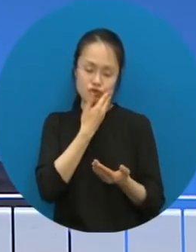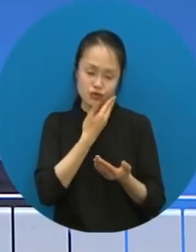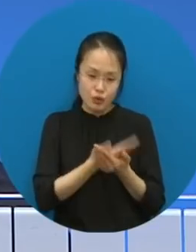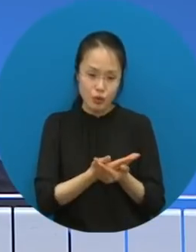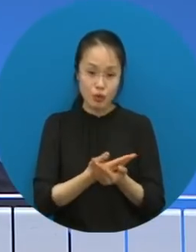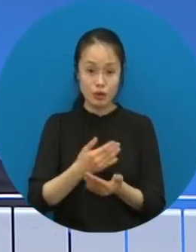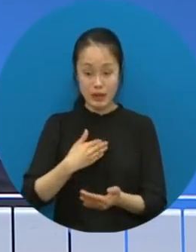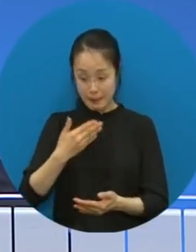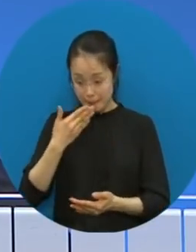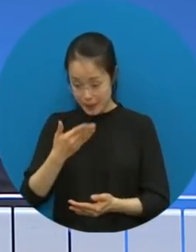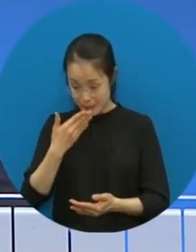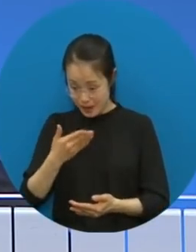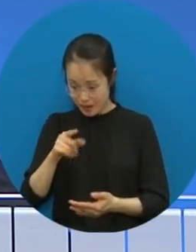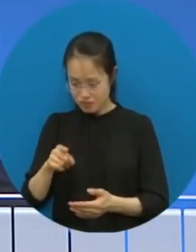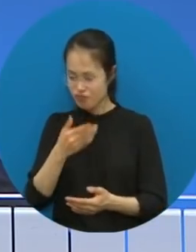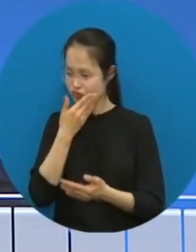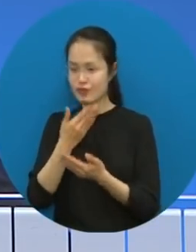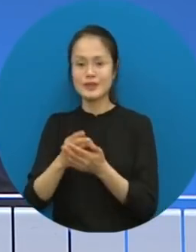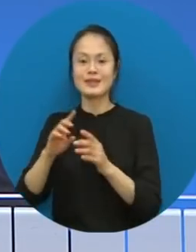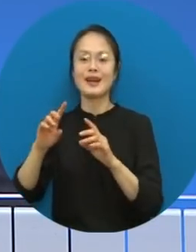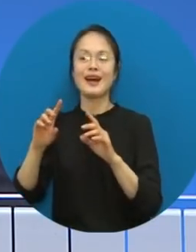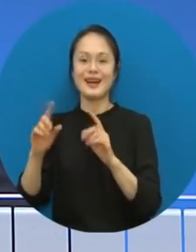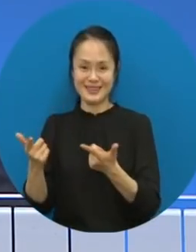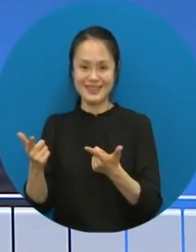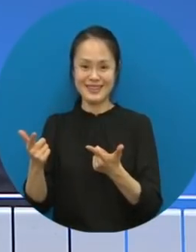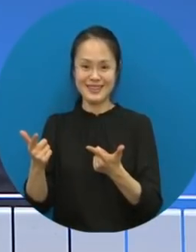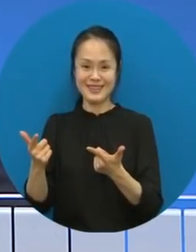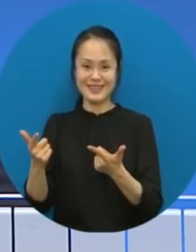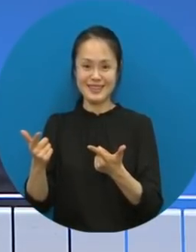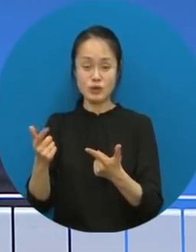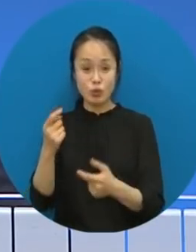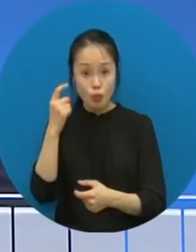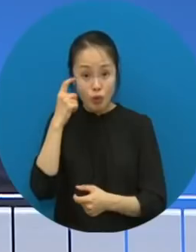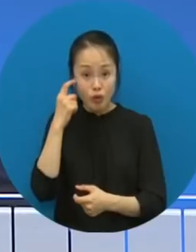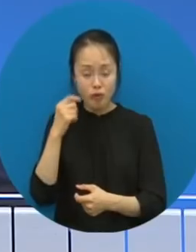중요하지 않습니다. 왜냐? 우리는 할 수 없기 때문입니다.